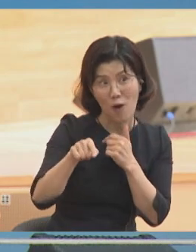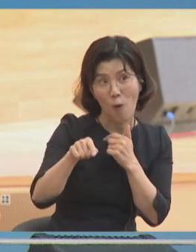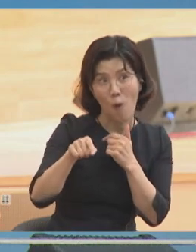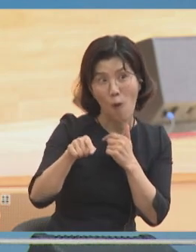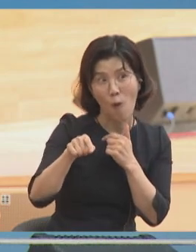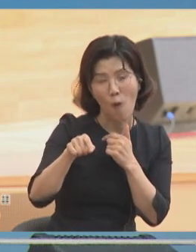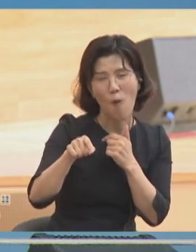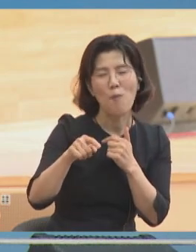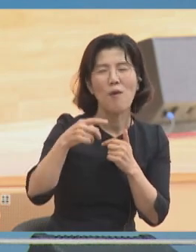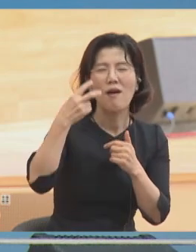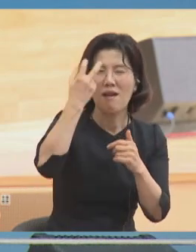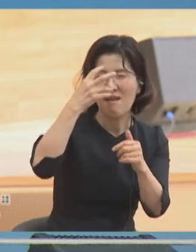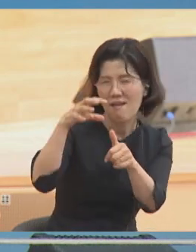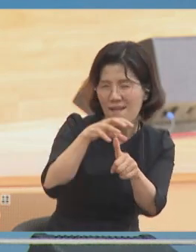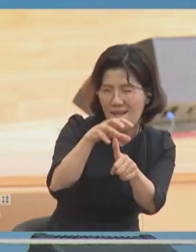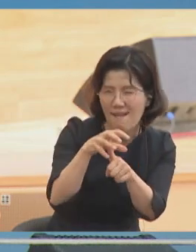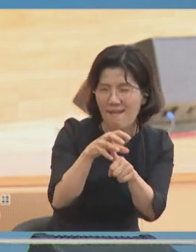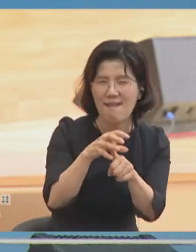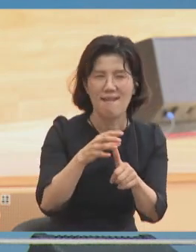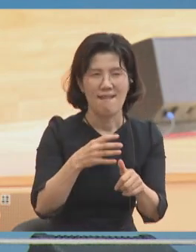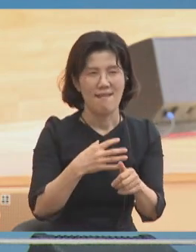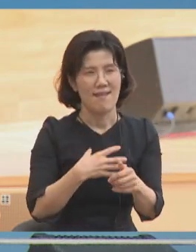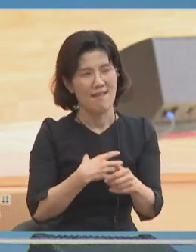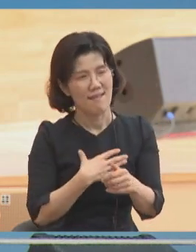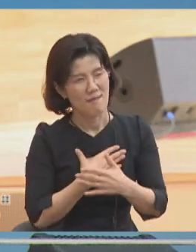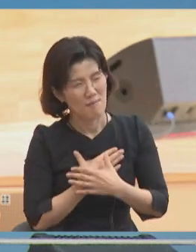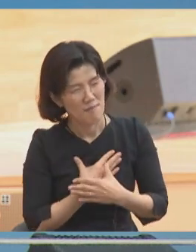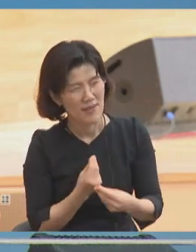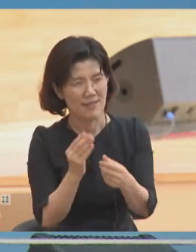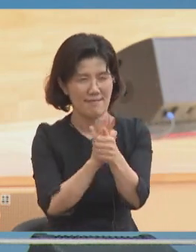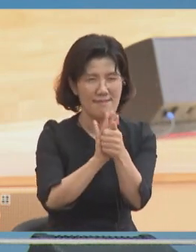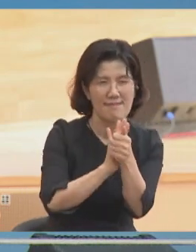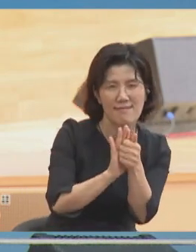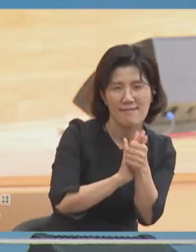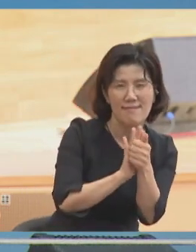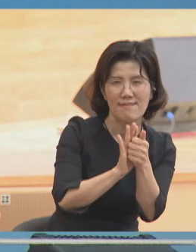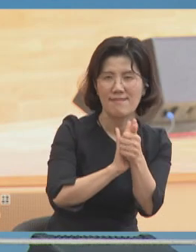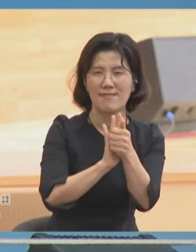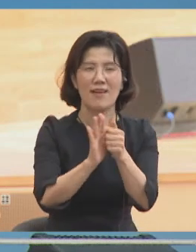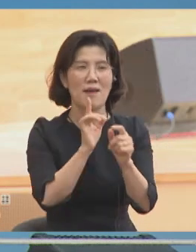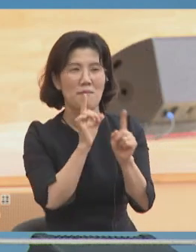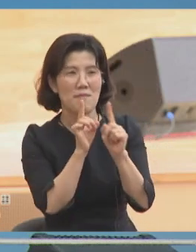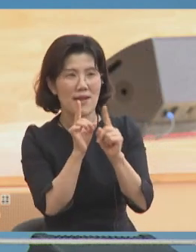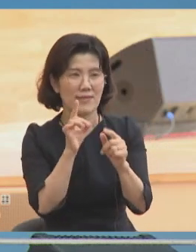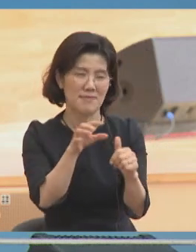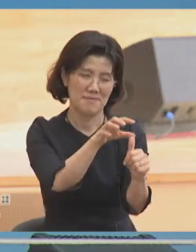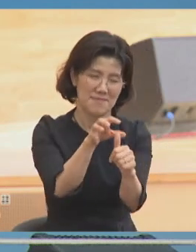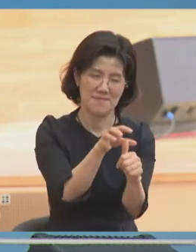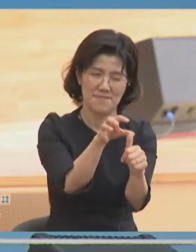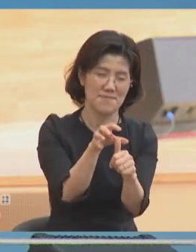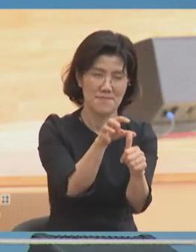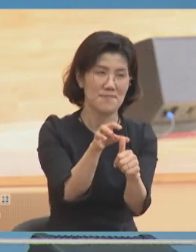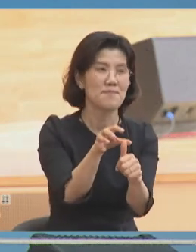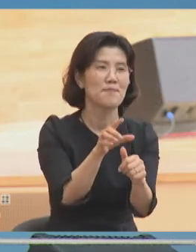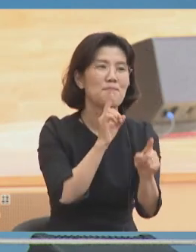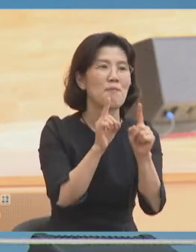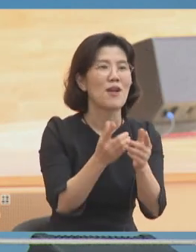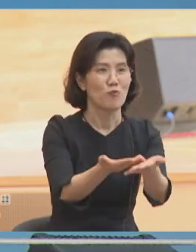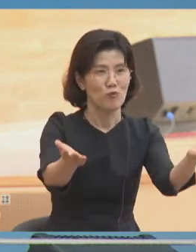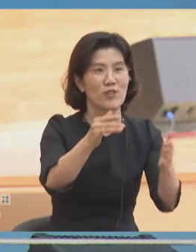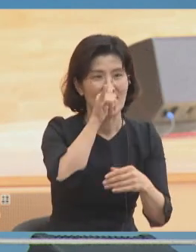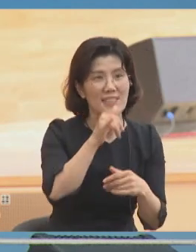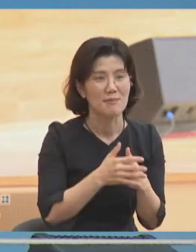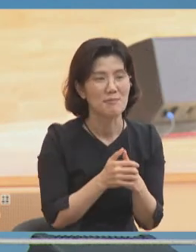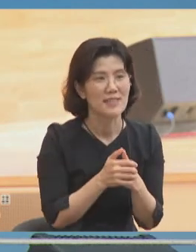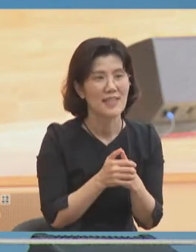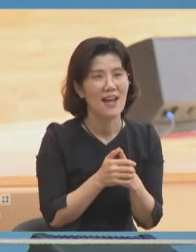뭐 보호하시고 아니 하시는지 겹겹이 막 보호의 말씀을 쌓 쌓아서 말씀하세요 여러분